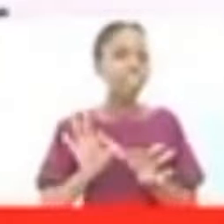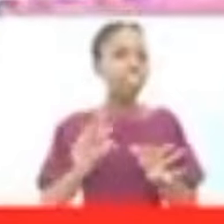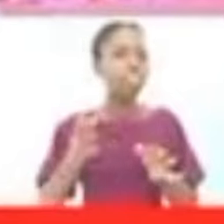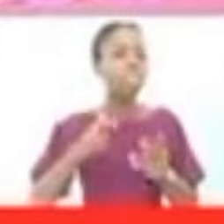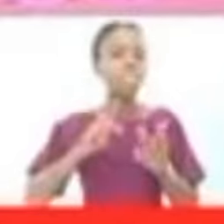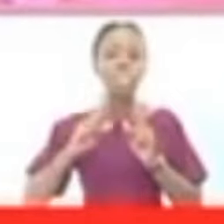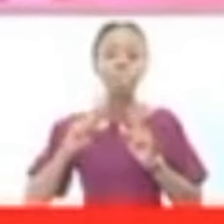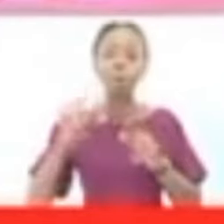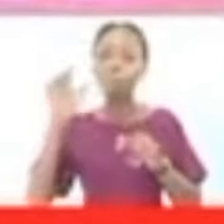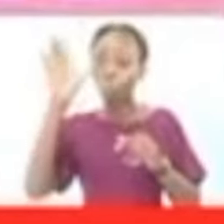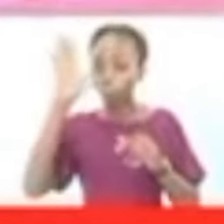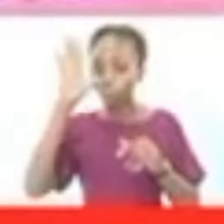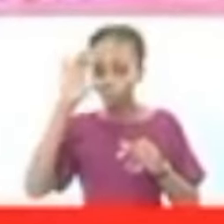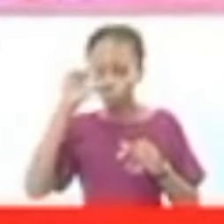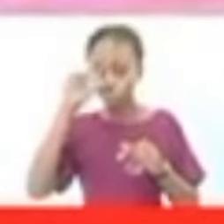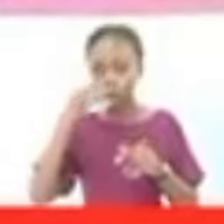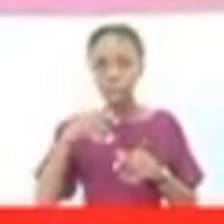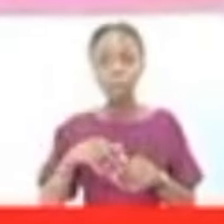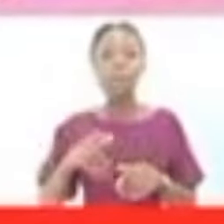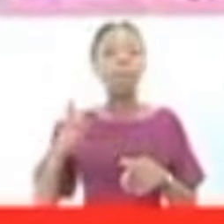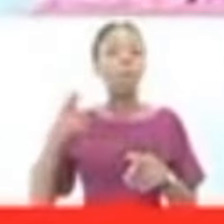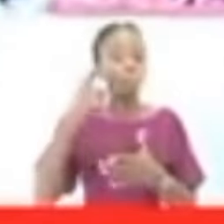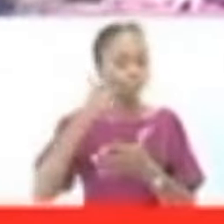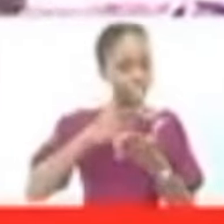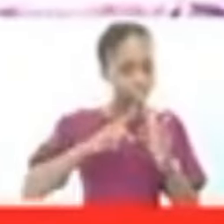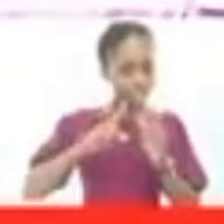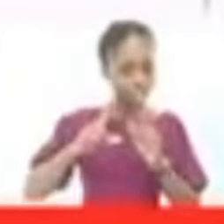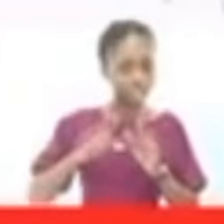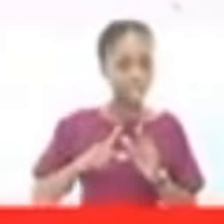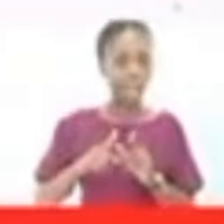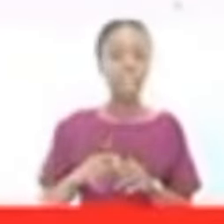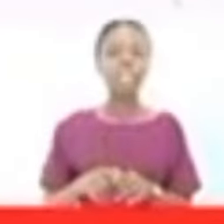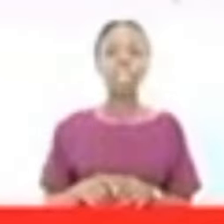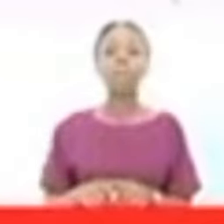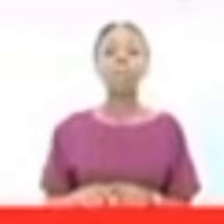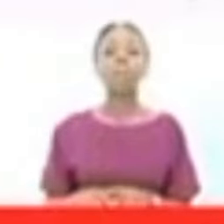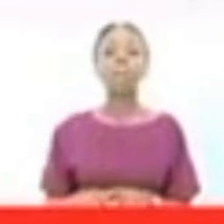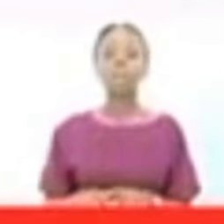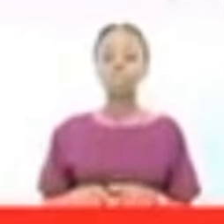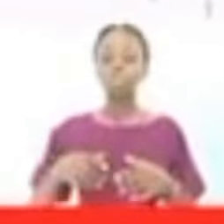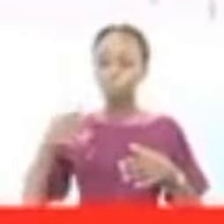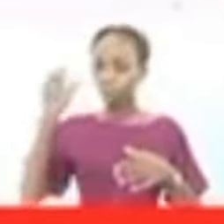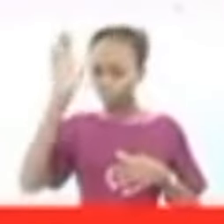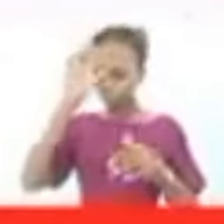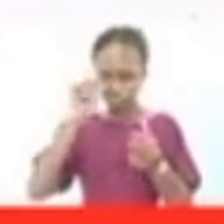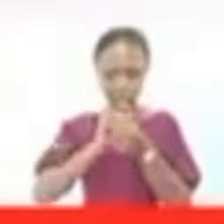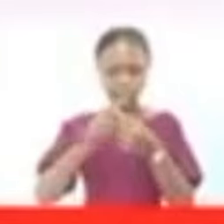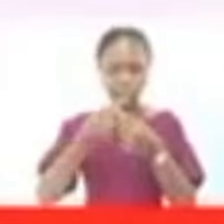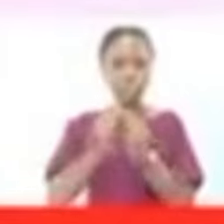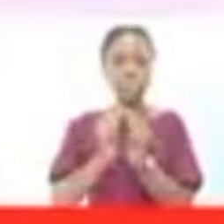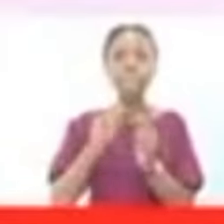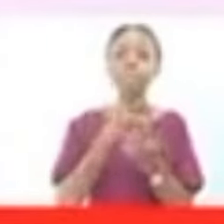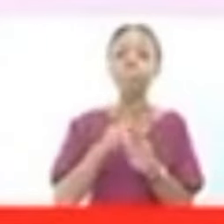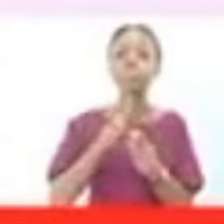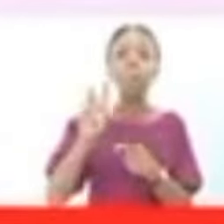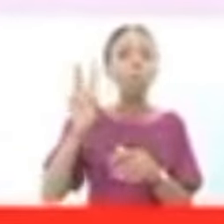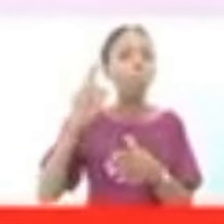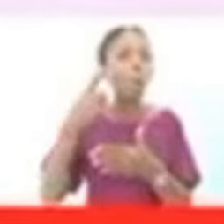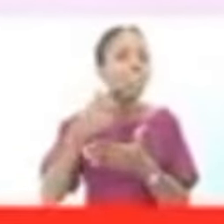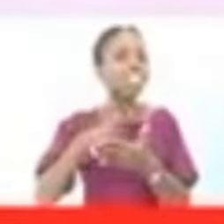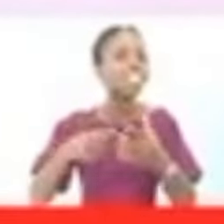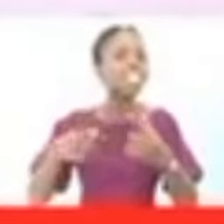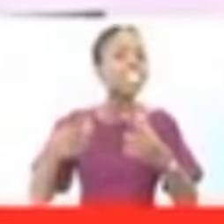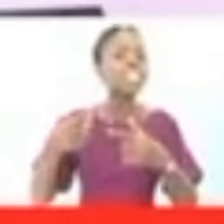Kama ningekuwa nasema uongo, yale niliyosema hayangekuwako. Lakini unaona hata hii